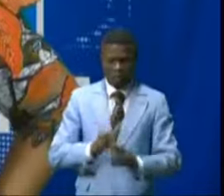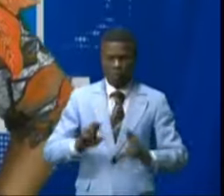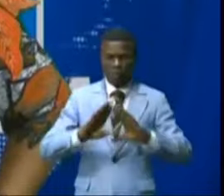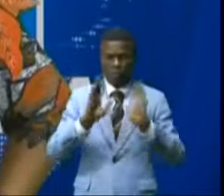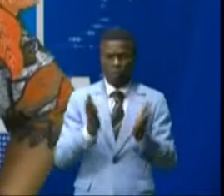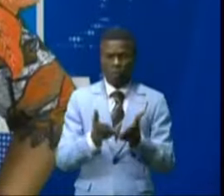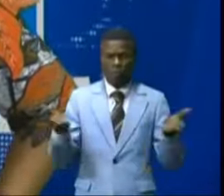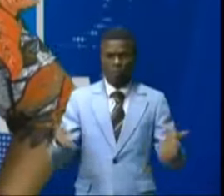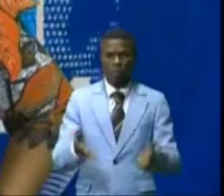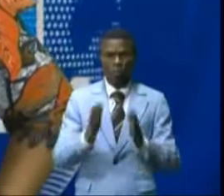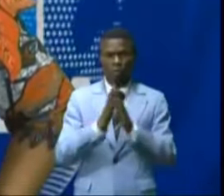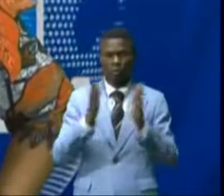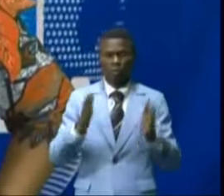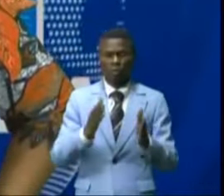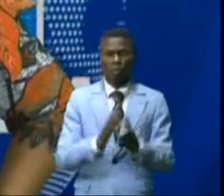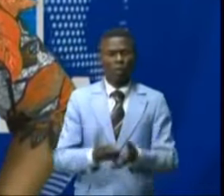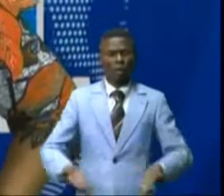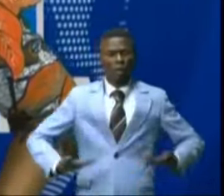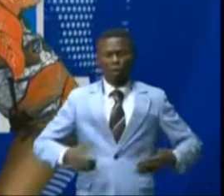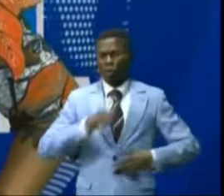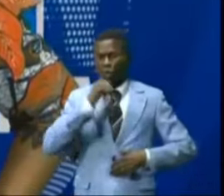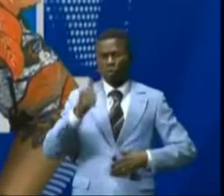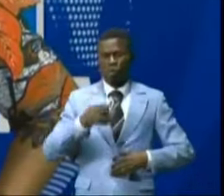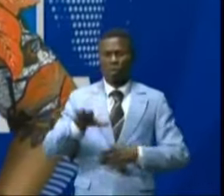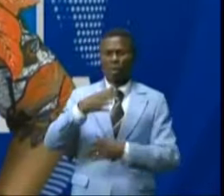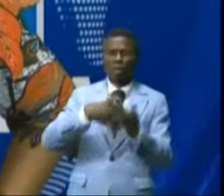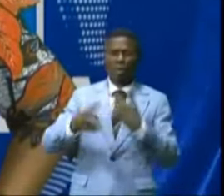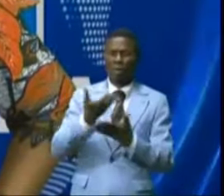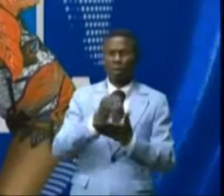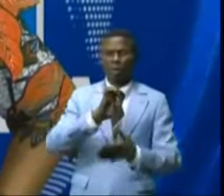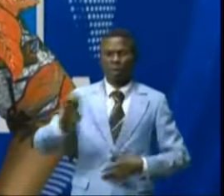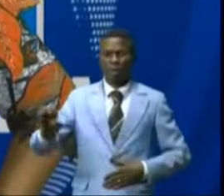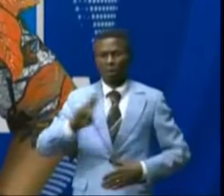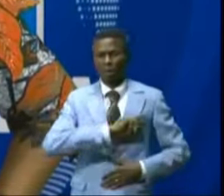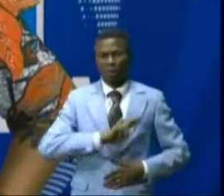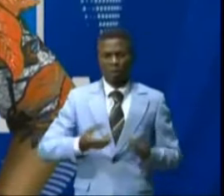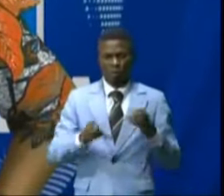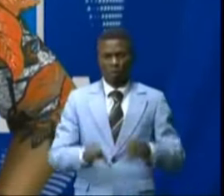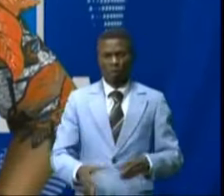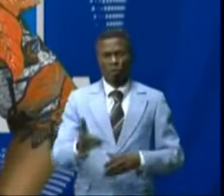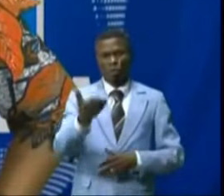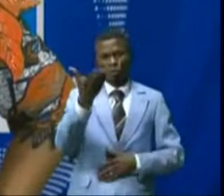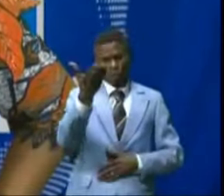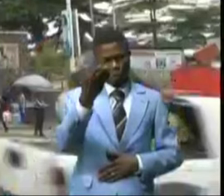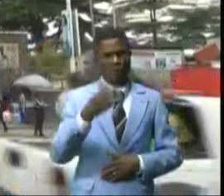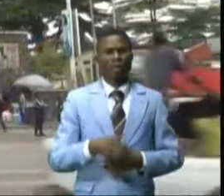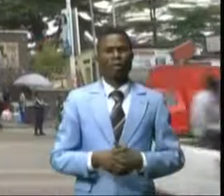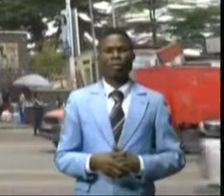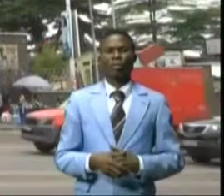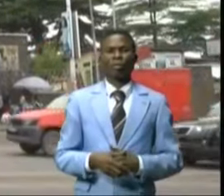à cette messe ont condamné la barbarie qui serait dans cette partie du pays. Yvette Makuntima.